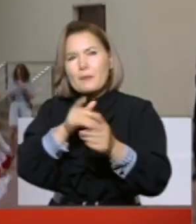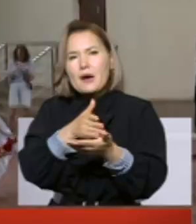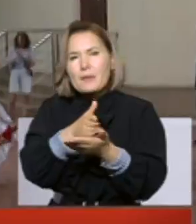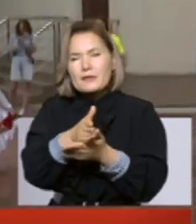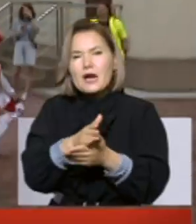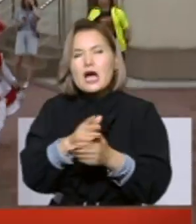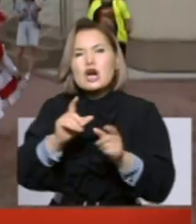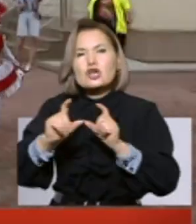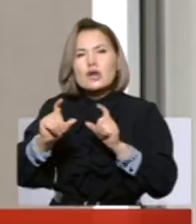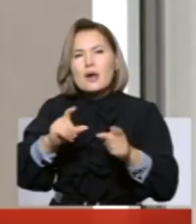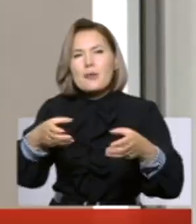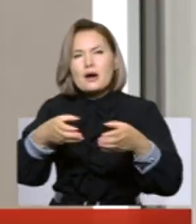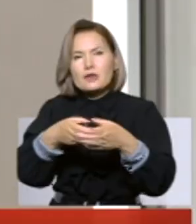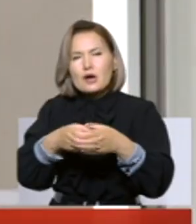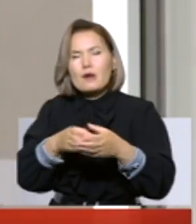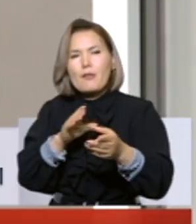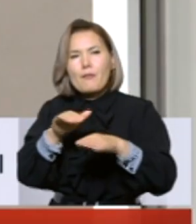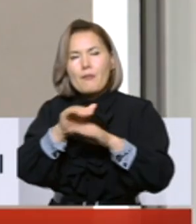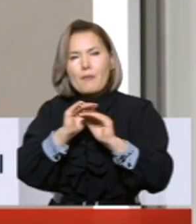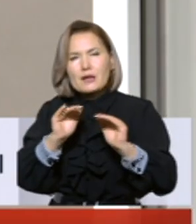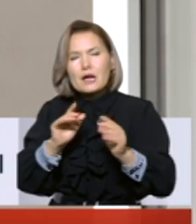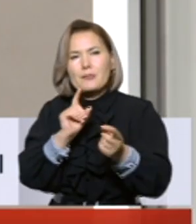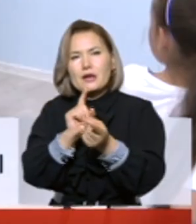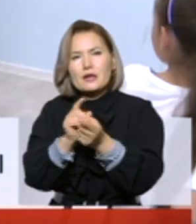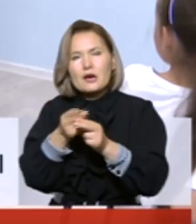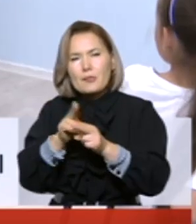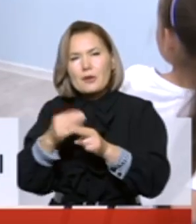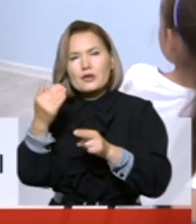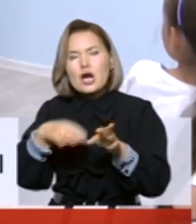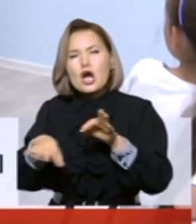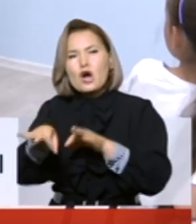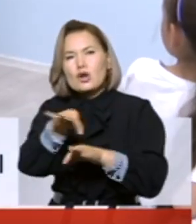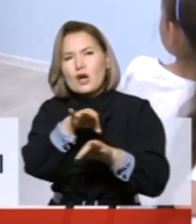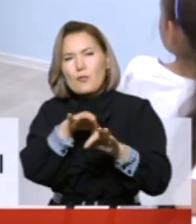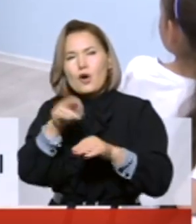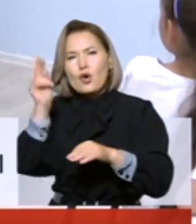барып, ондағы шахмат сыныбын көрді. Федерация аталмыш жобаны